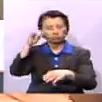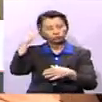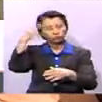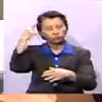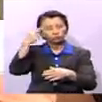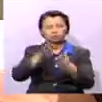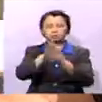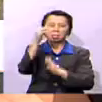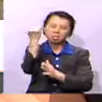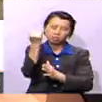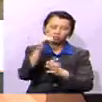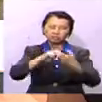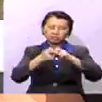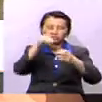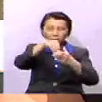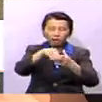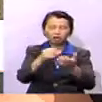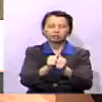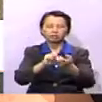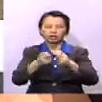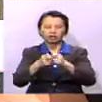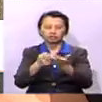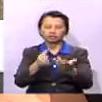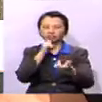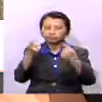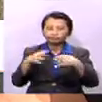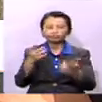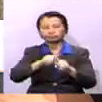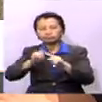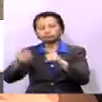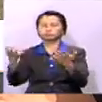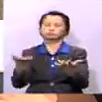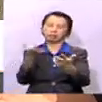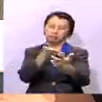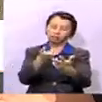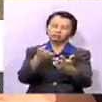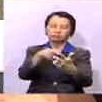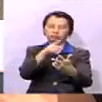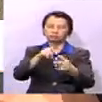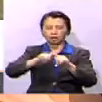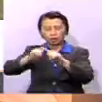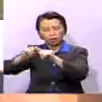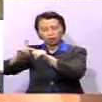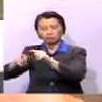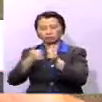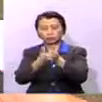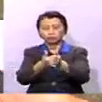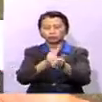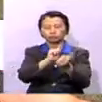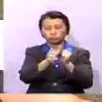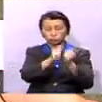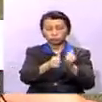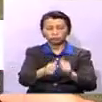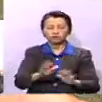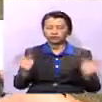baik, kemelut dalaman, masalah doping dan sebagainya. Dan sebabnya berbeza-beza mengikut sukan. Ya.